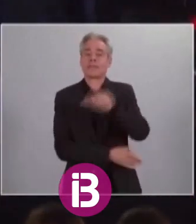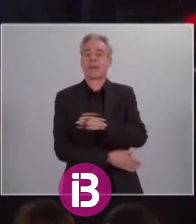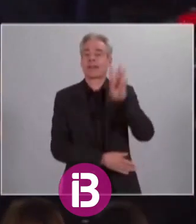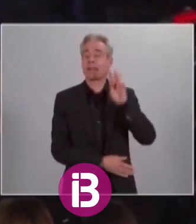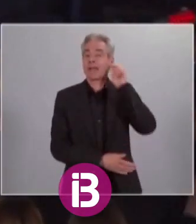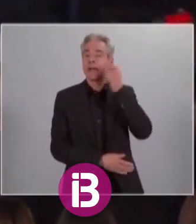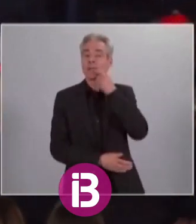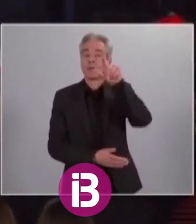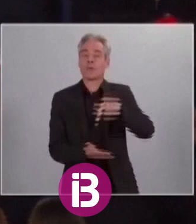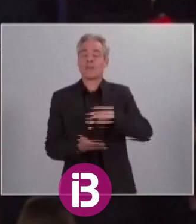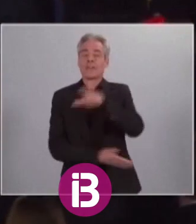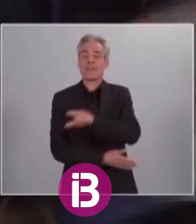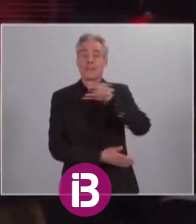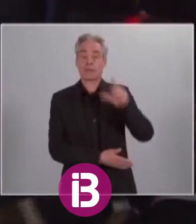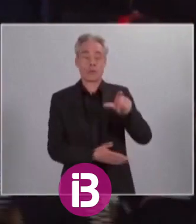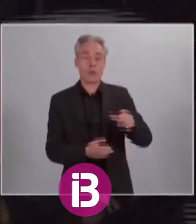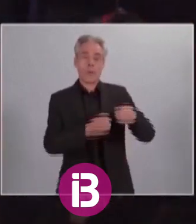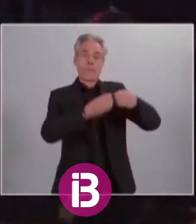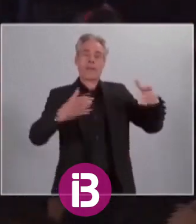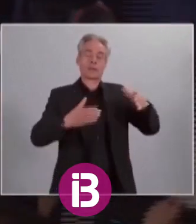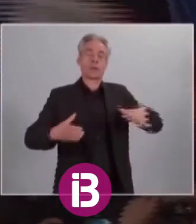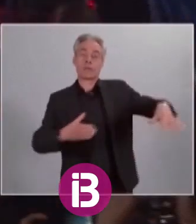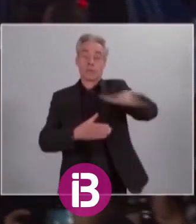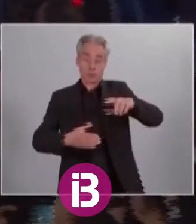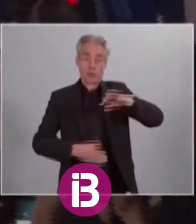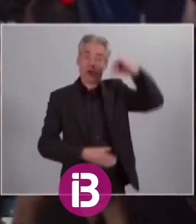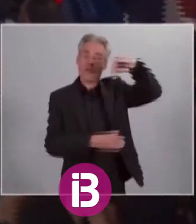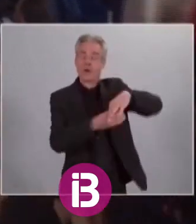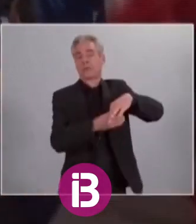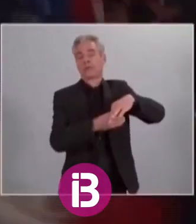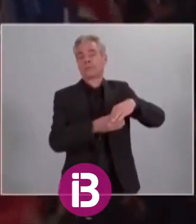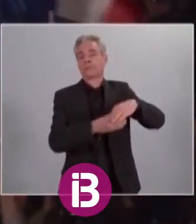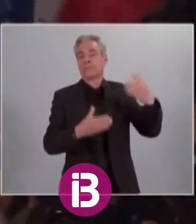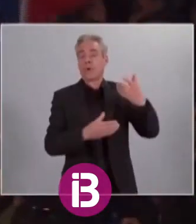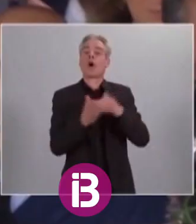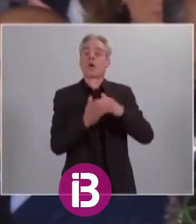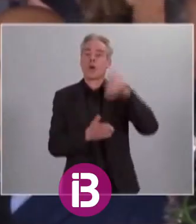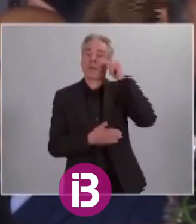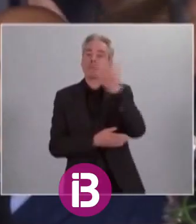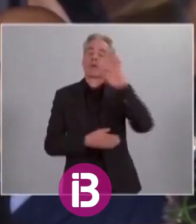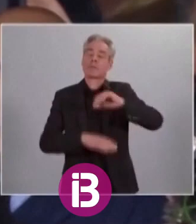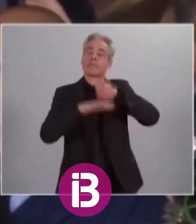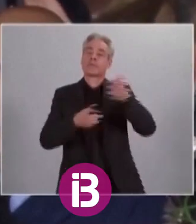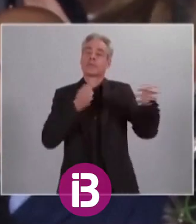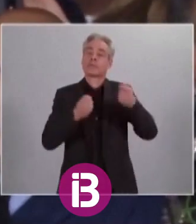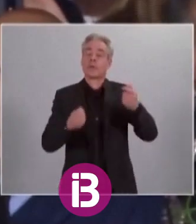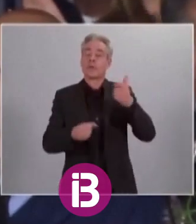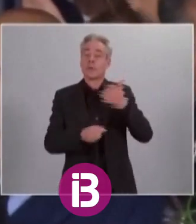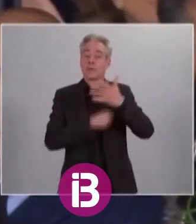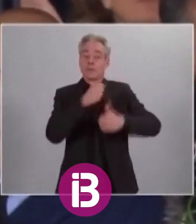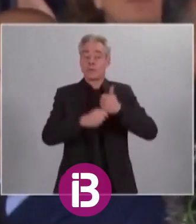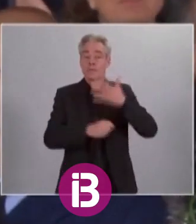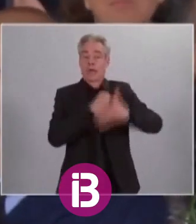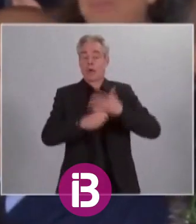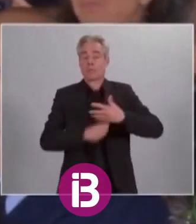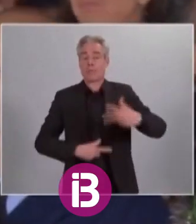d'extrema dreta. Promet unitat i responsabilitat en la lluita contra les opcions més extremistes. I és que es compliren les previsions amb